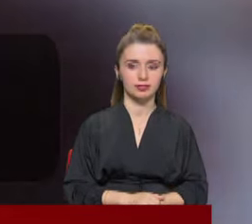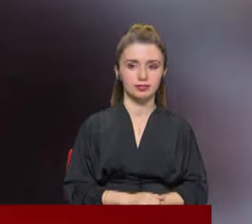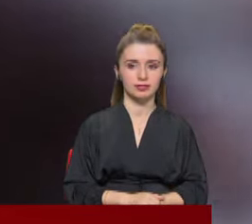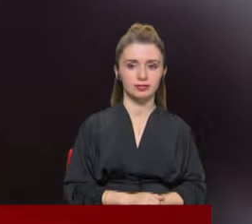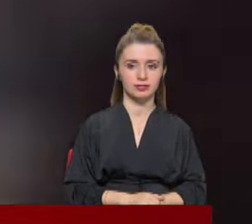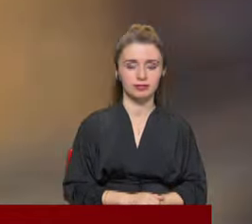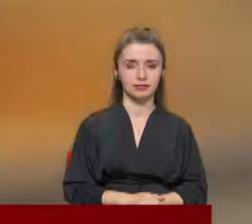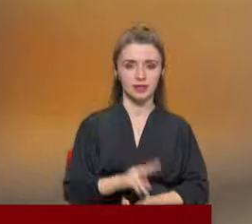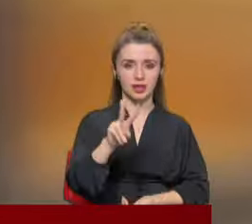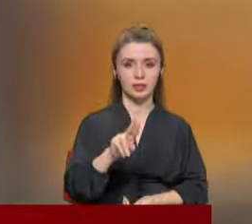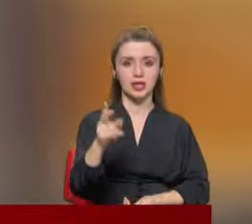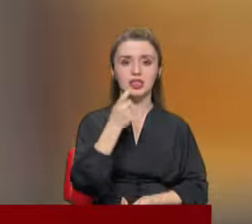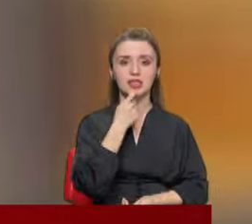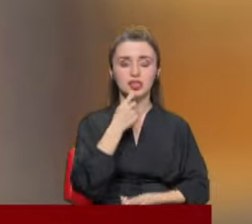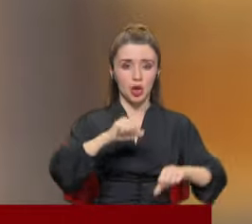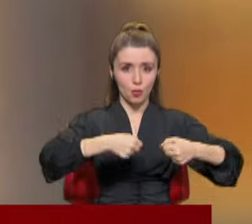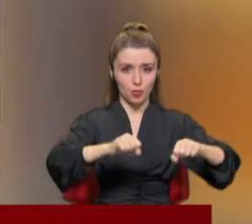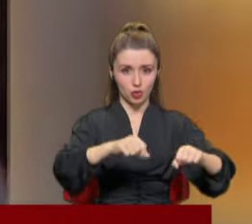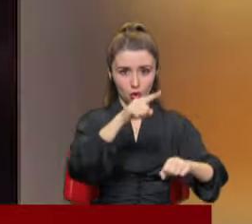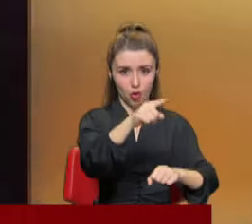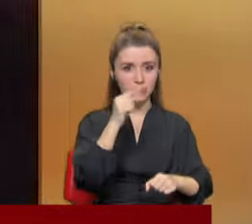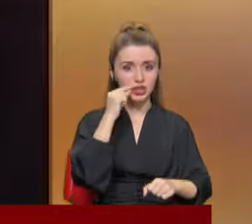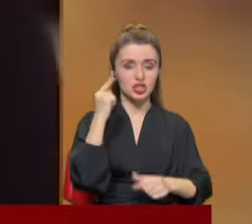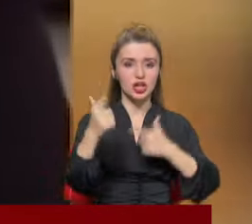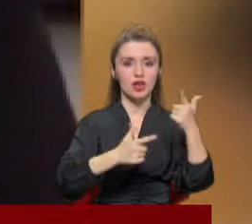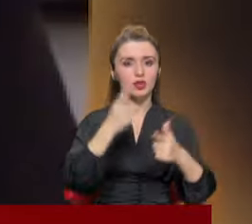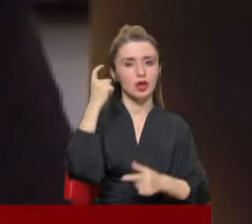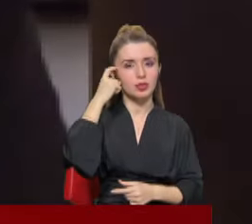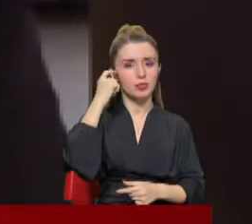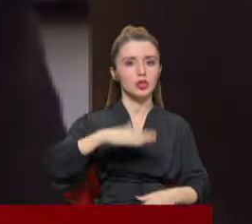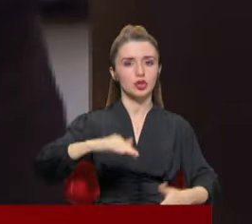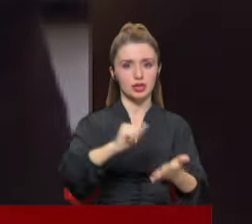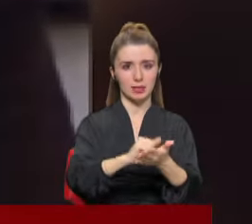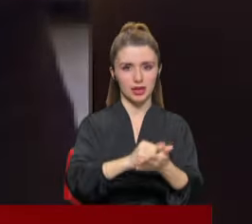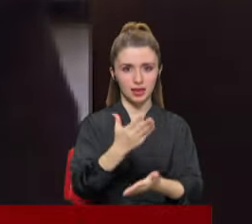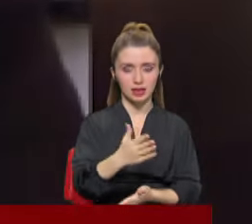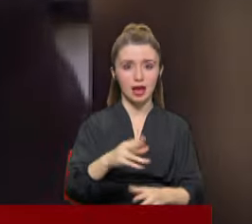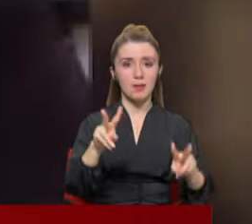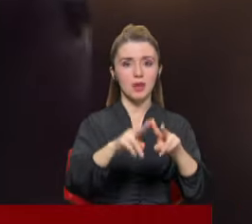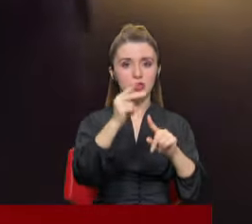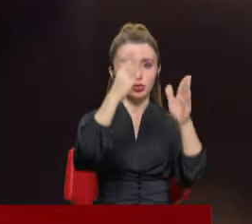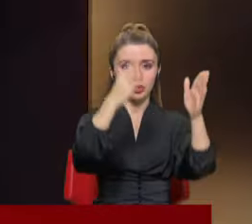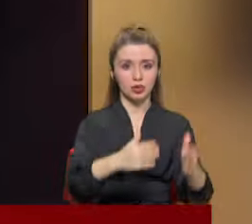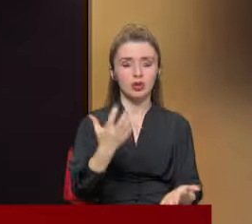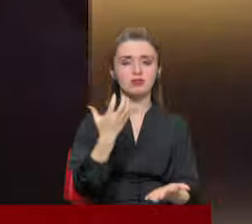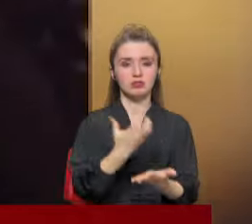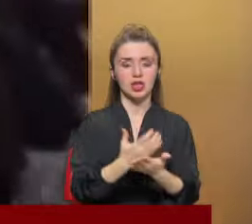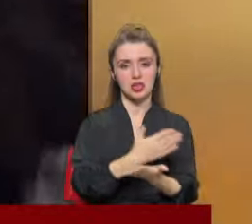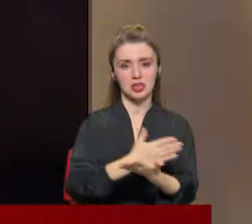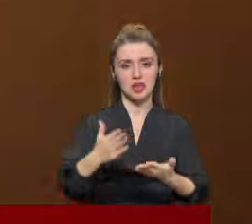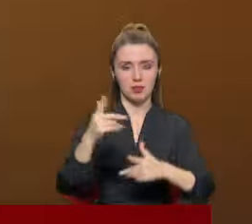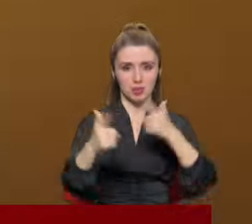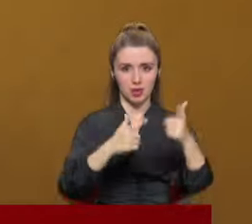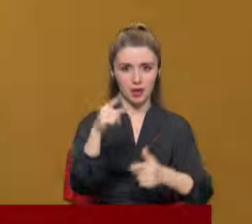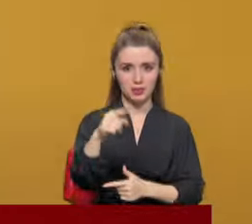Eyvallah teyzeciğim. 27 yaşındaki motosiklet sürücüsü bu videoyla tanınmıştı sosyal medyada. Mahsuni yine kayıttaydı aksiyon